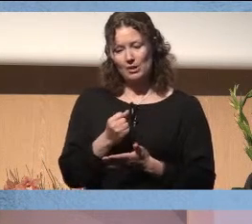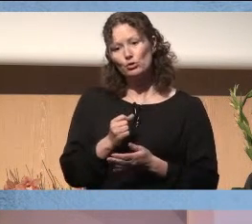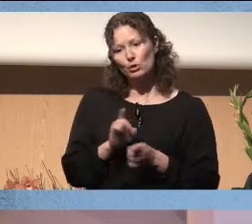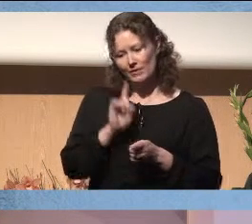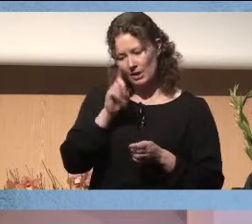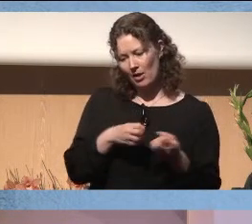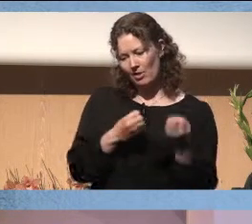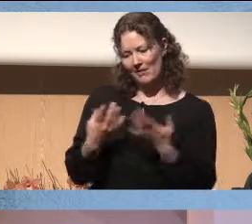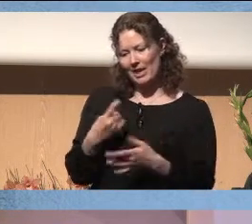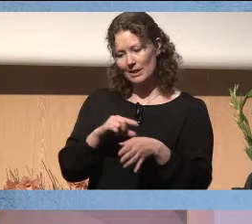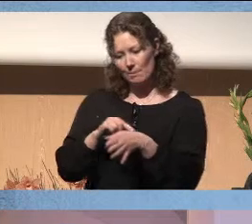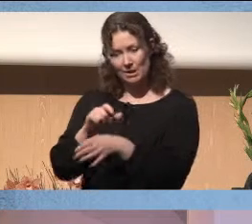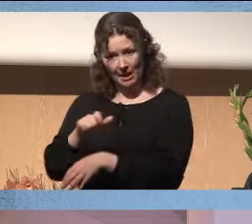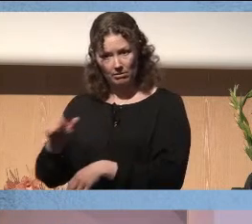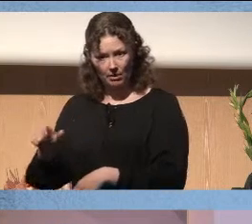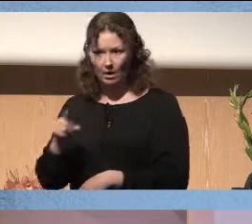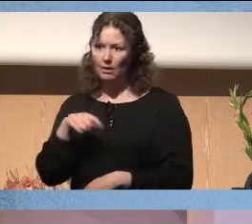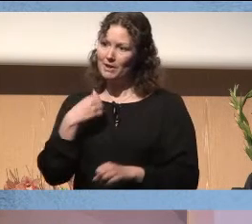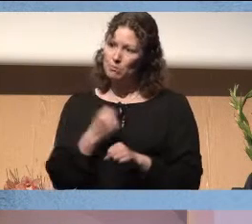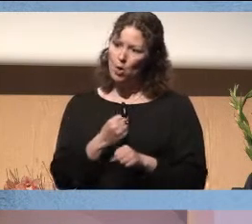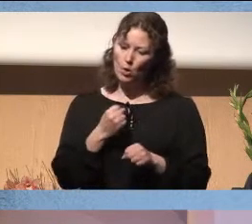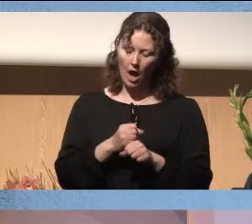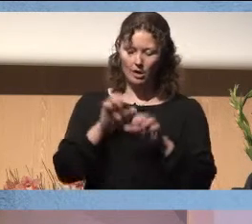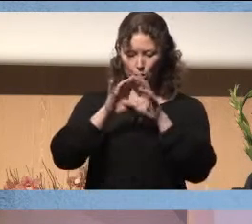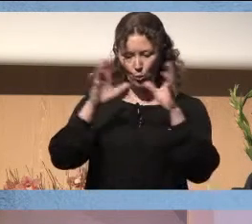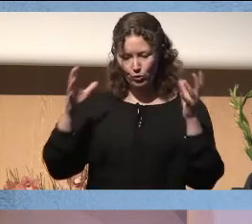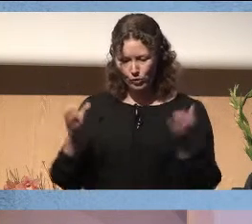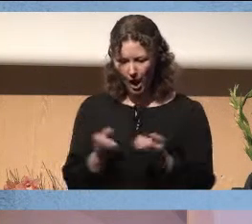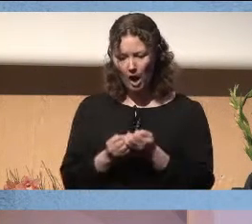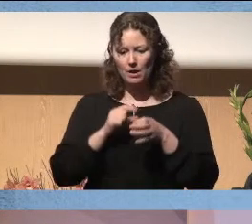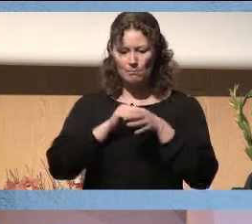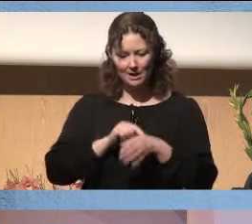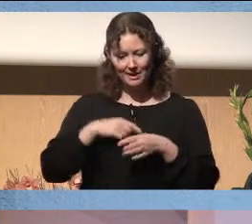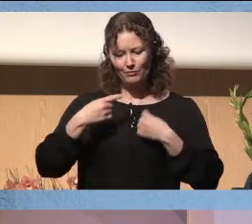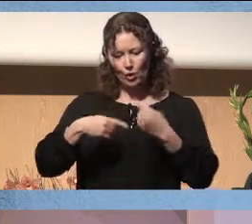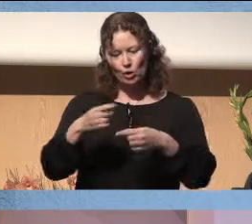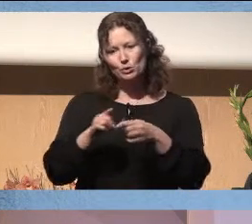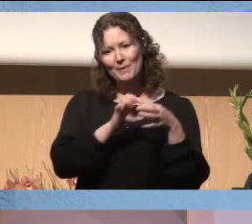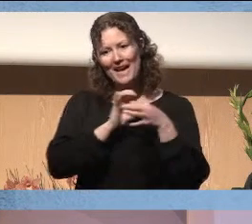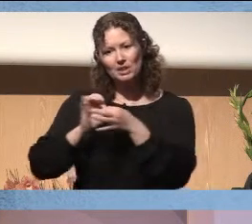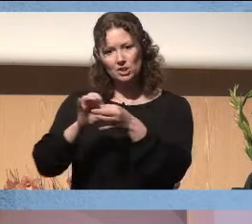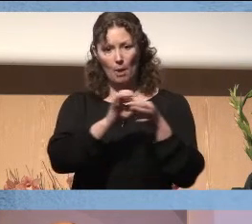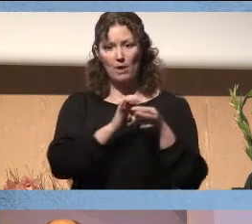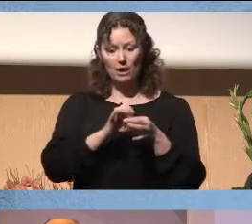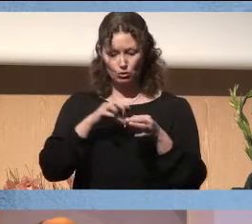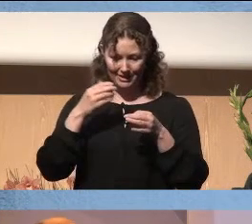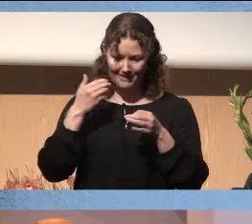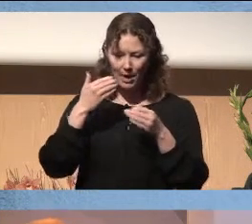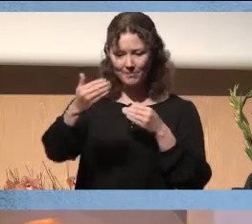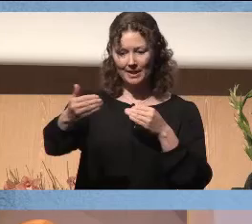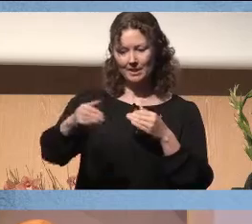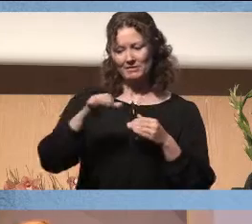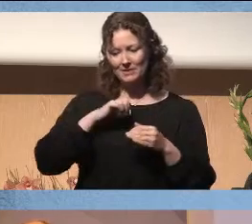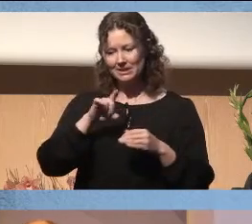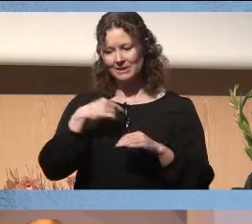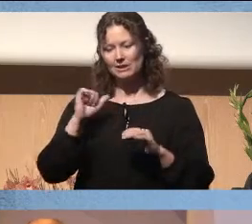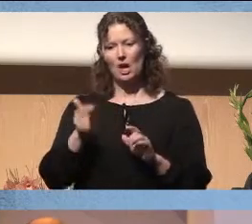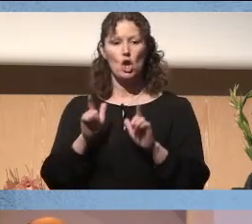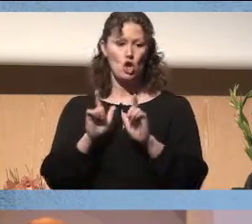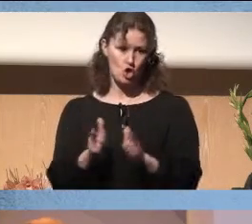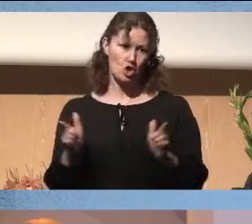pasientene. Vi må lage totale pasientforløp som henger sammen inn i fremtiden, hvis vi skal lykkes